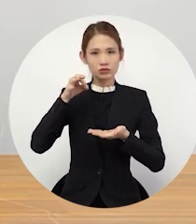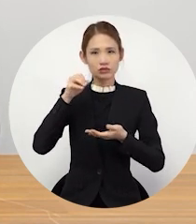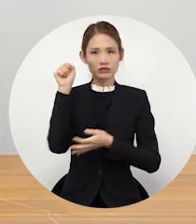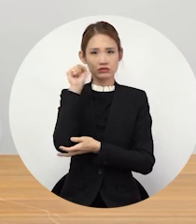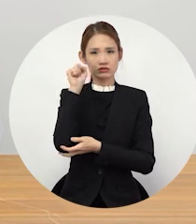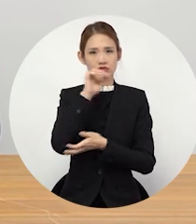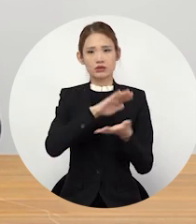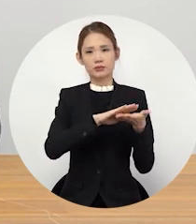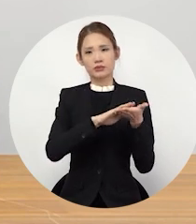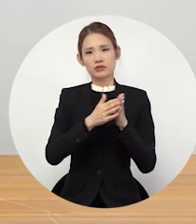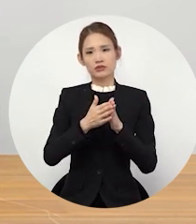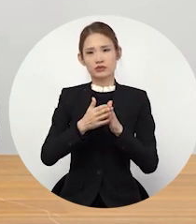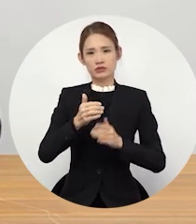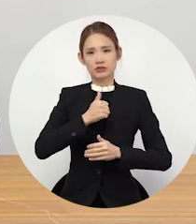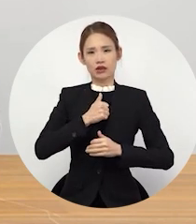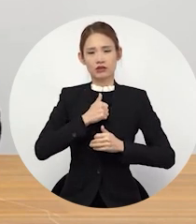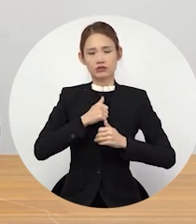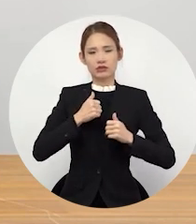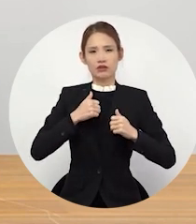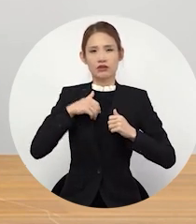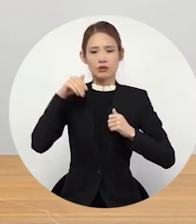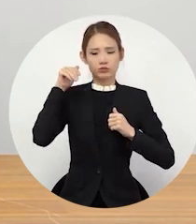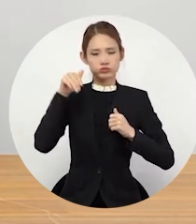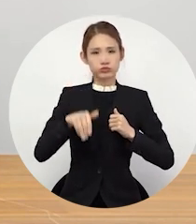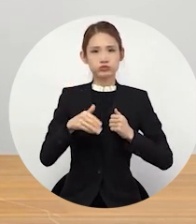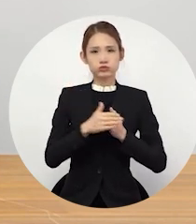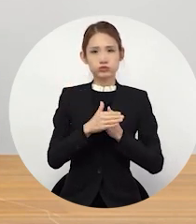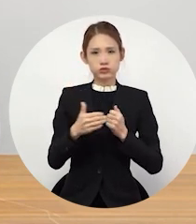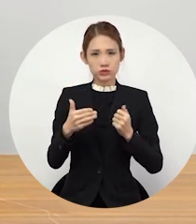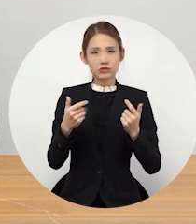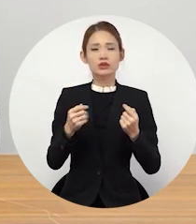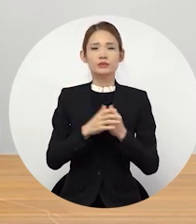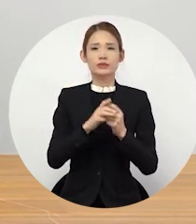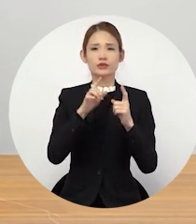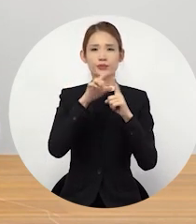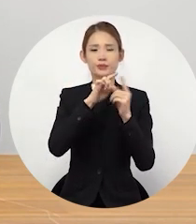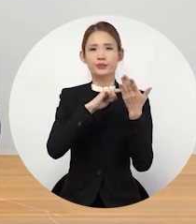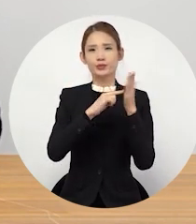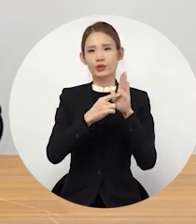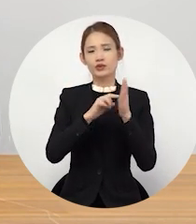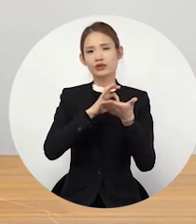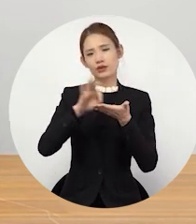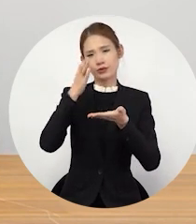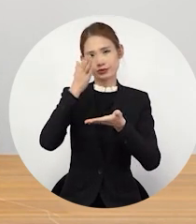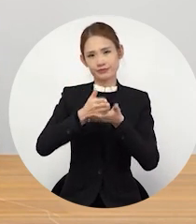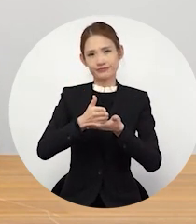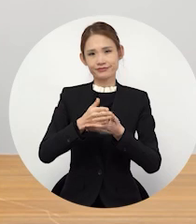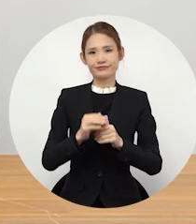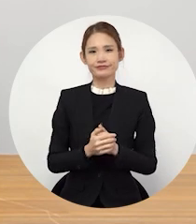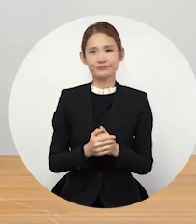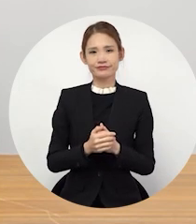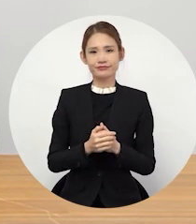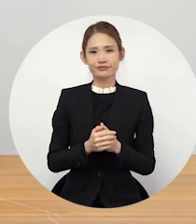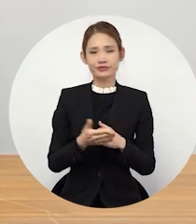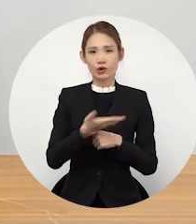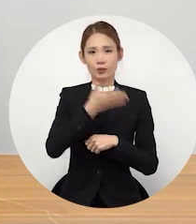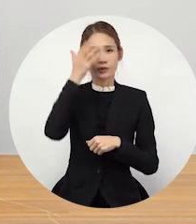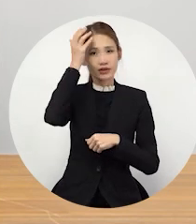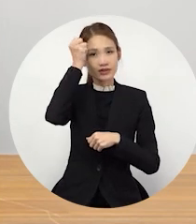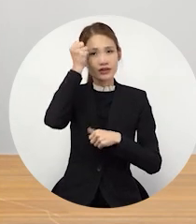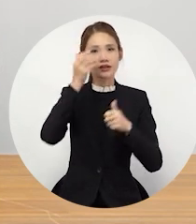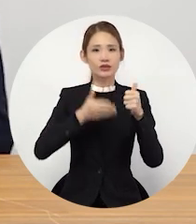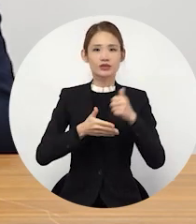흔들리고 제 자신에 대한 자존감도 낮아질 수 있기 때문에 맞아요. 그런 표현을 쓰지 않아주시면 좋겠다. 자, 여러분